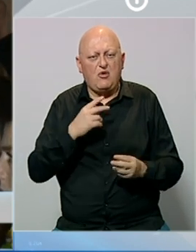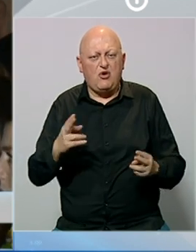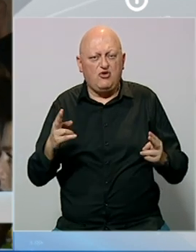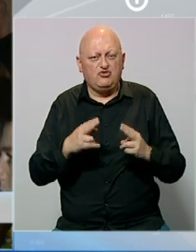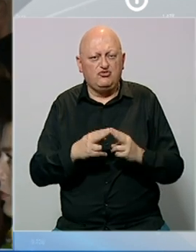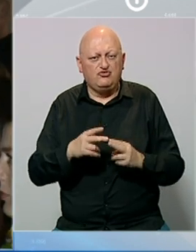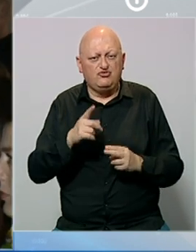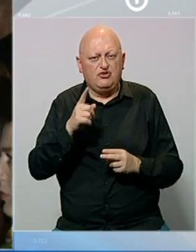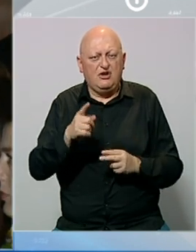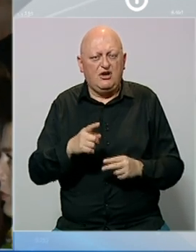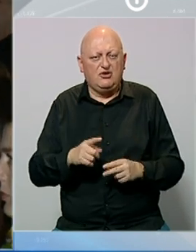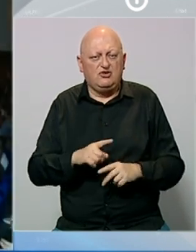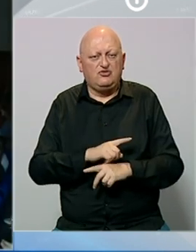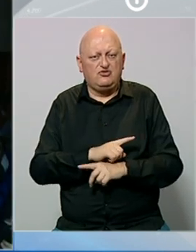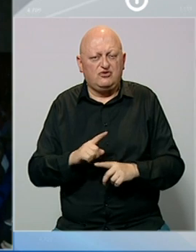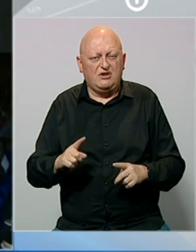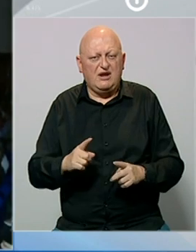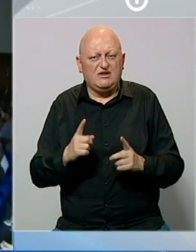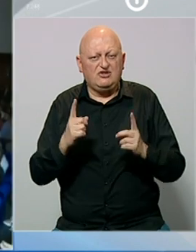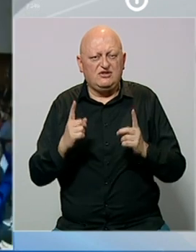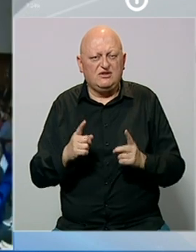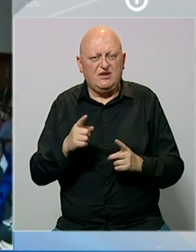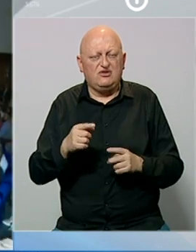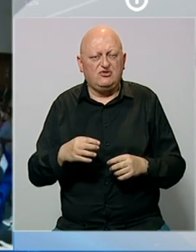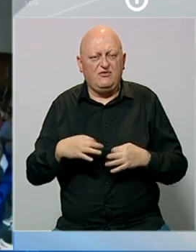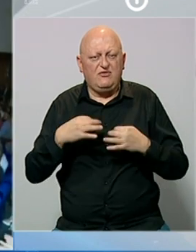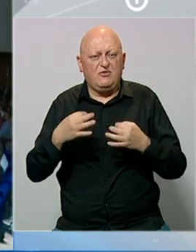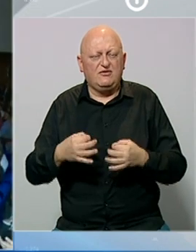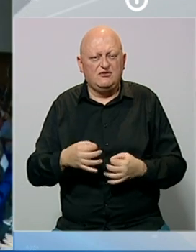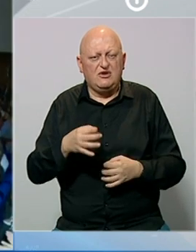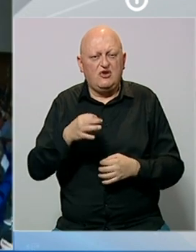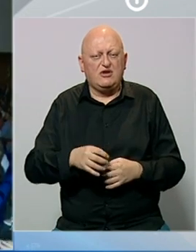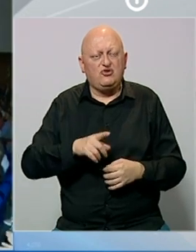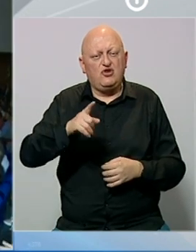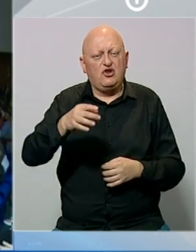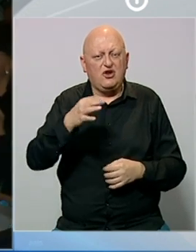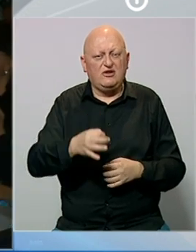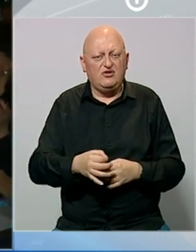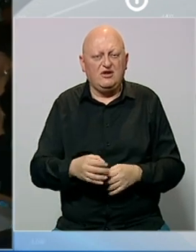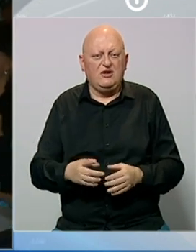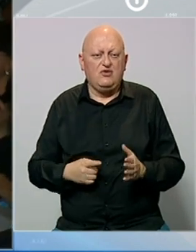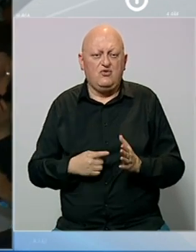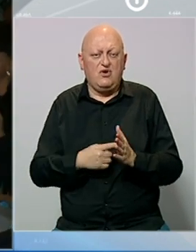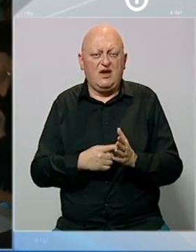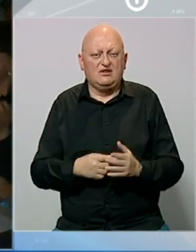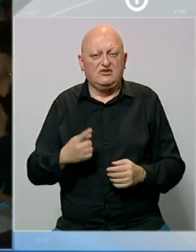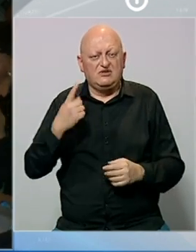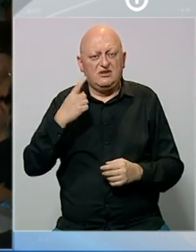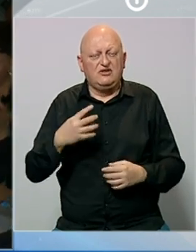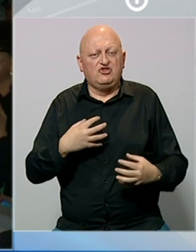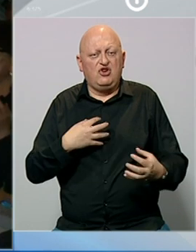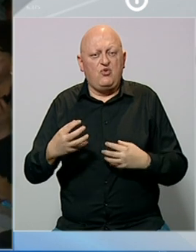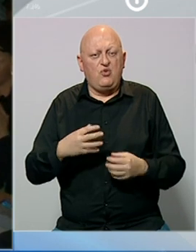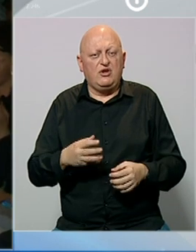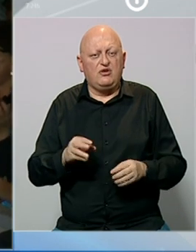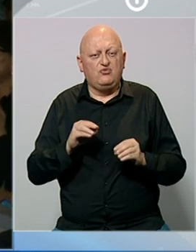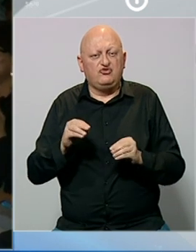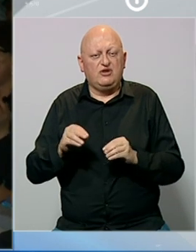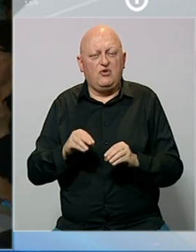probleme sa kojima se susreću, a to je različit status ove profesije od kantona do kantona. Ukazali su na značaj